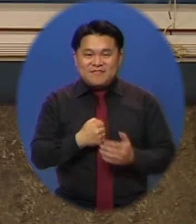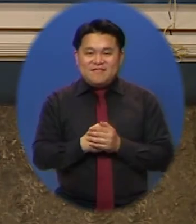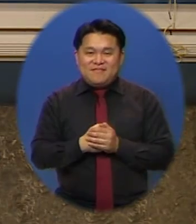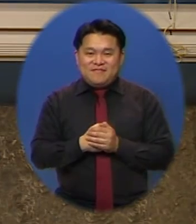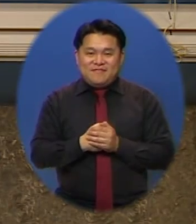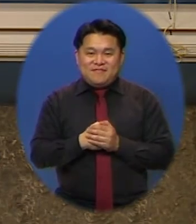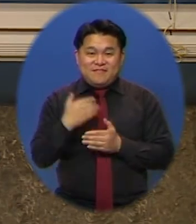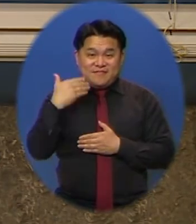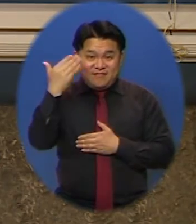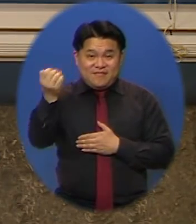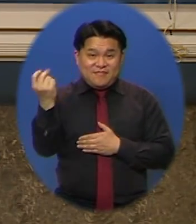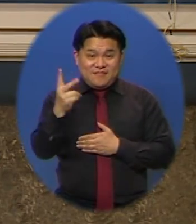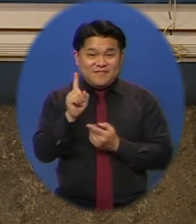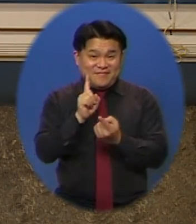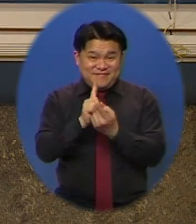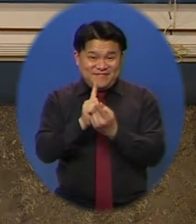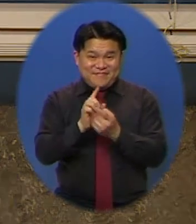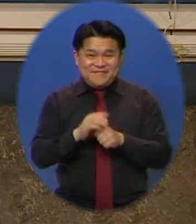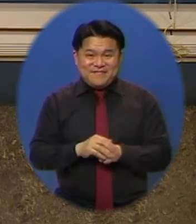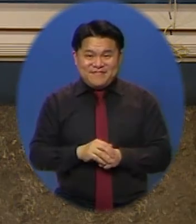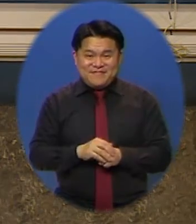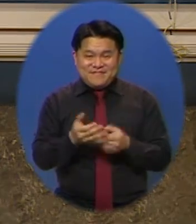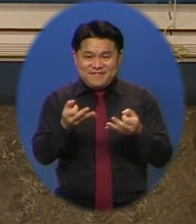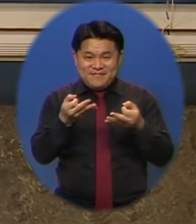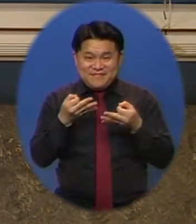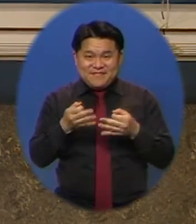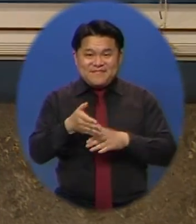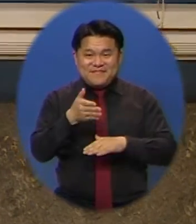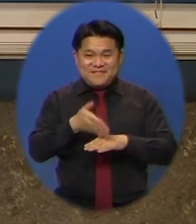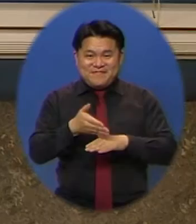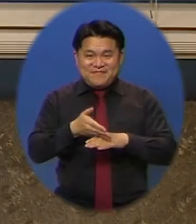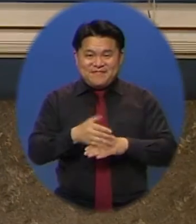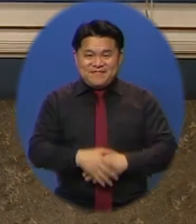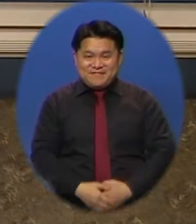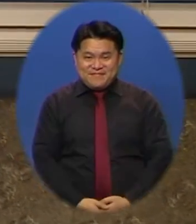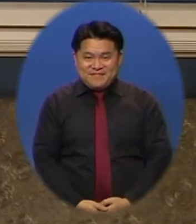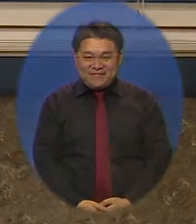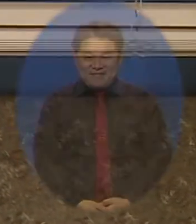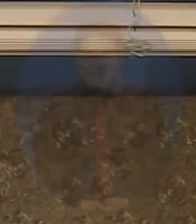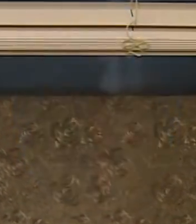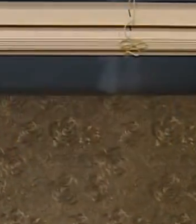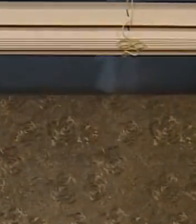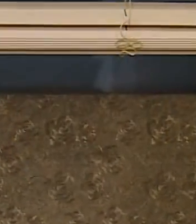저는 다음 이 시간에 또 찾아뵙겠습니다. 시청해주신 시청자 여러분, 감사합니다.